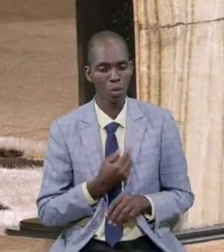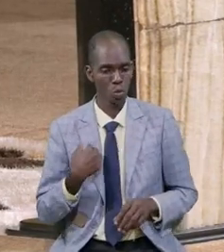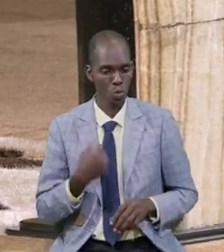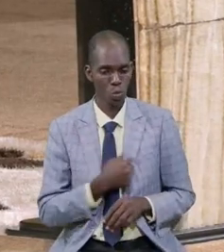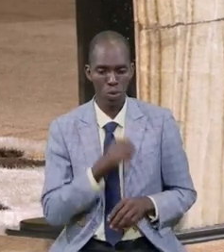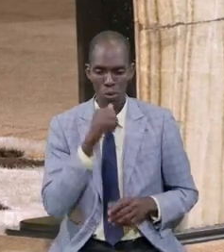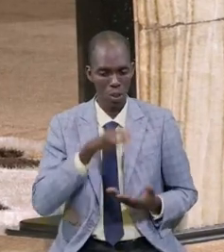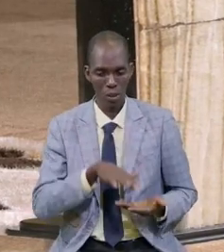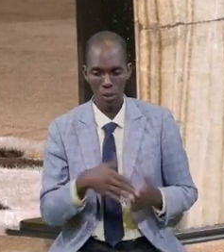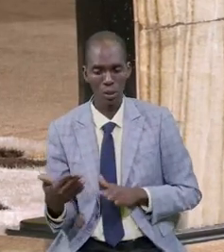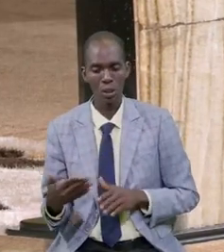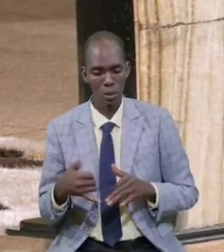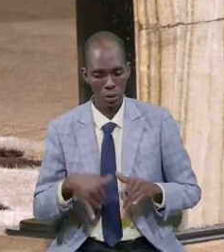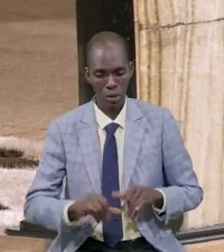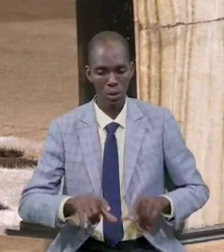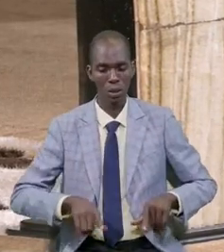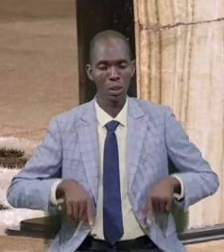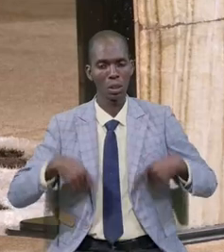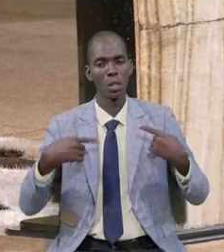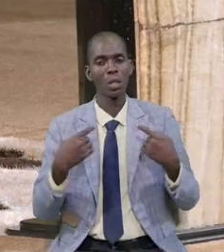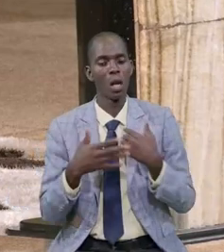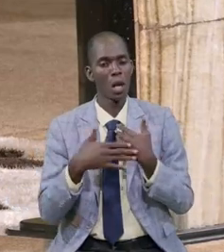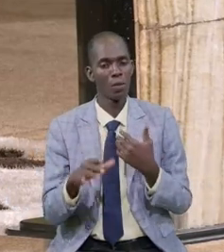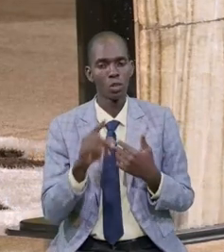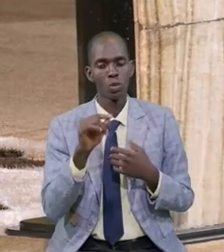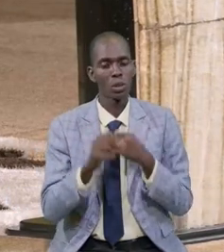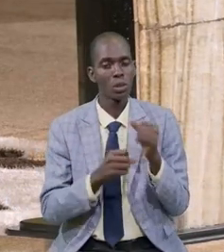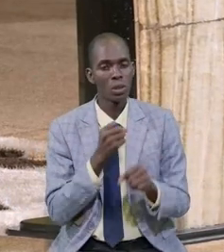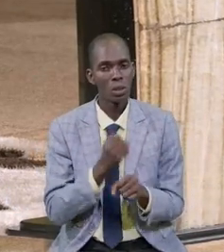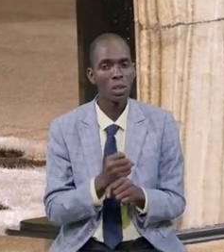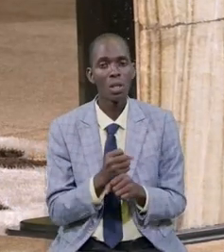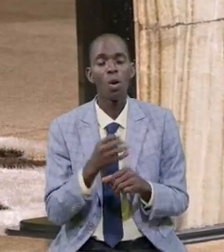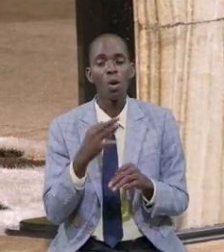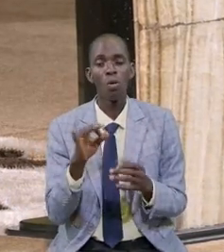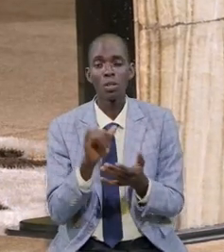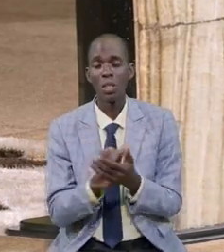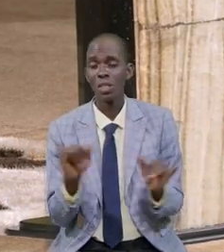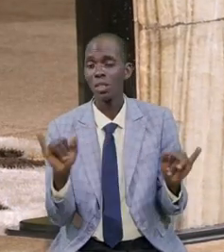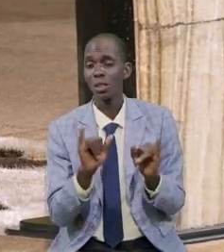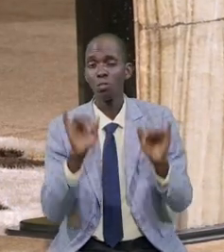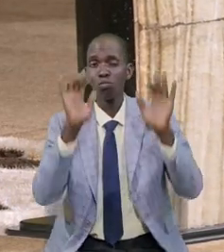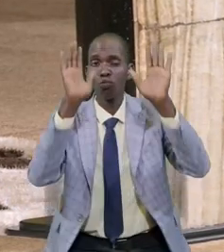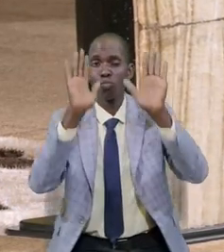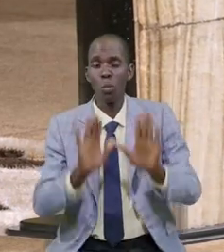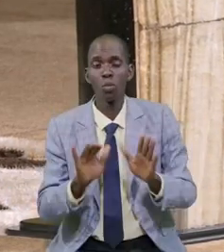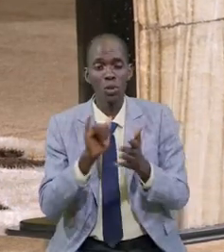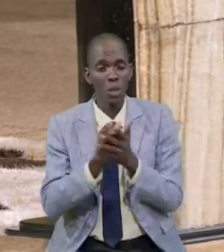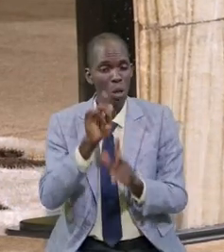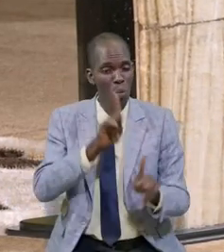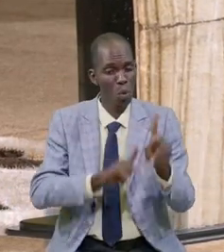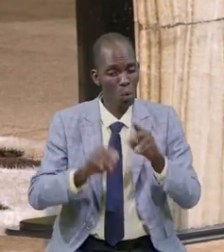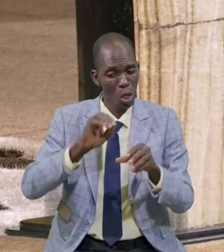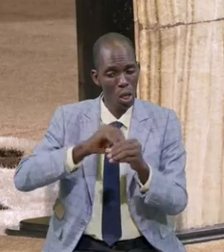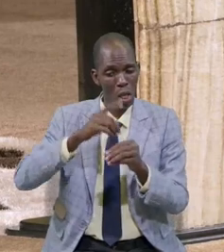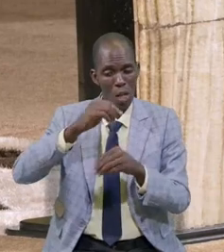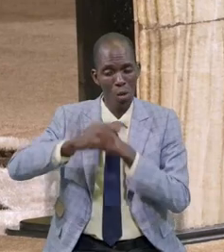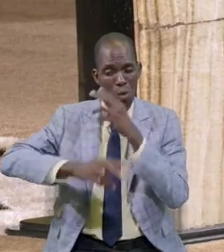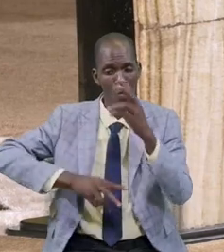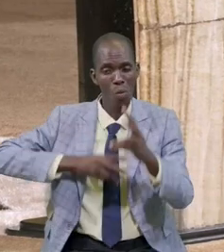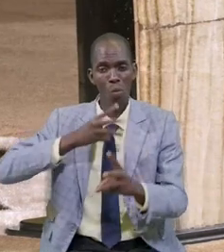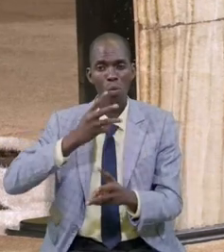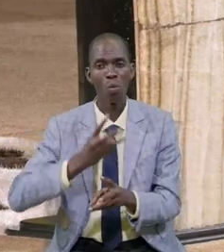vit toujours, après 20 ans de ce problème. Alors les hommes et les femmes dans le monde,